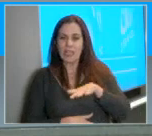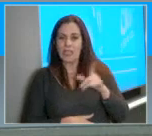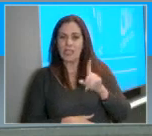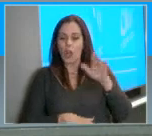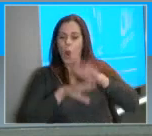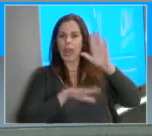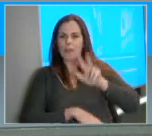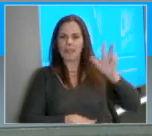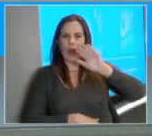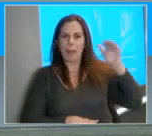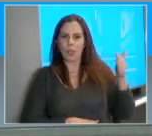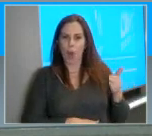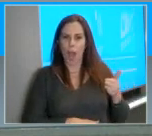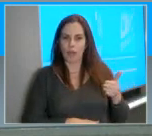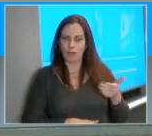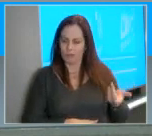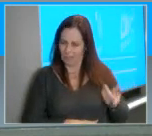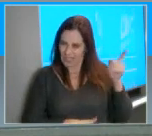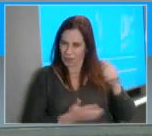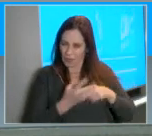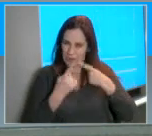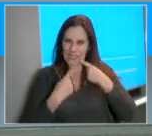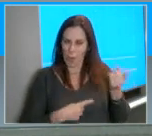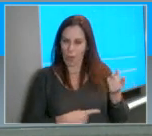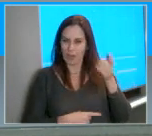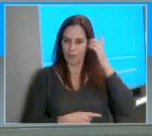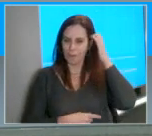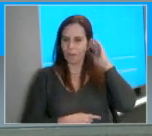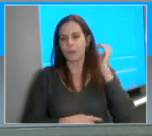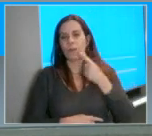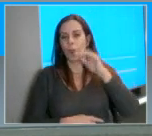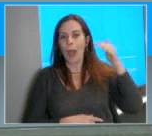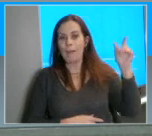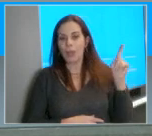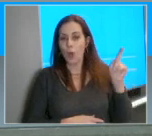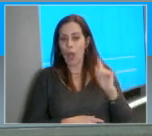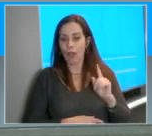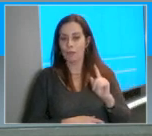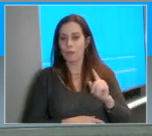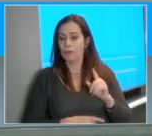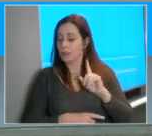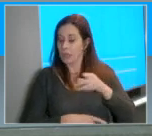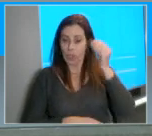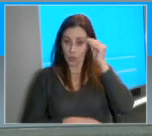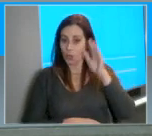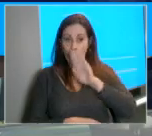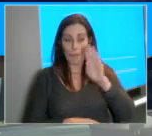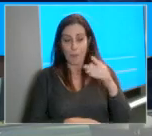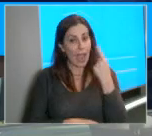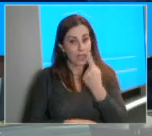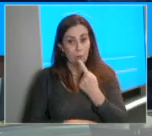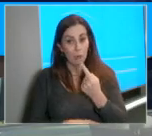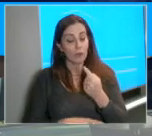לא לגעת בזה. אז למשל, למשל. אם אתה מדבר על רמת הגולן, דרך אגב, אסור לשכוח שנתניהו